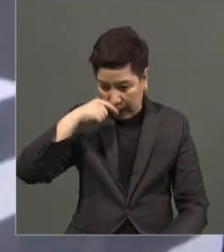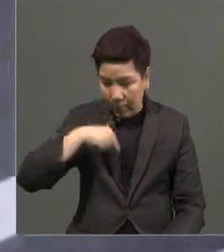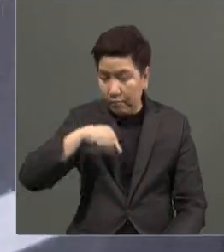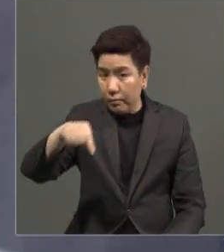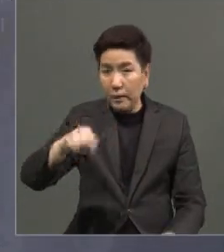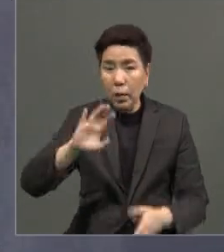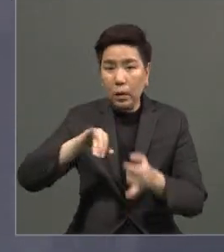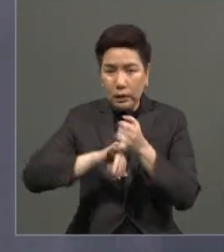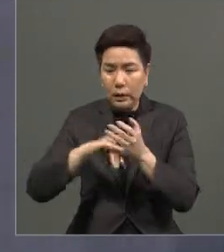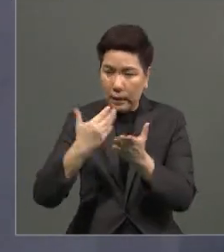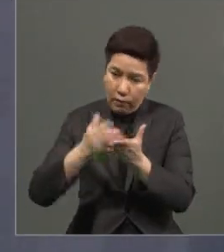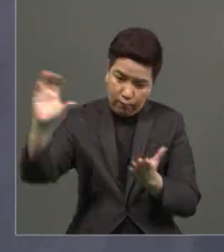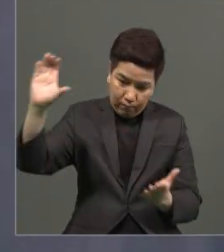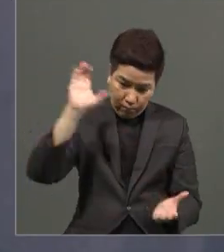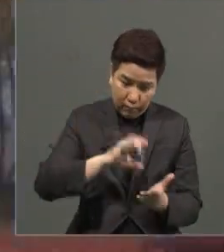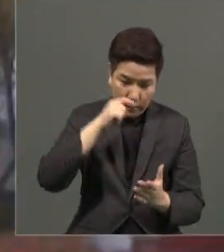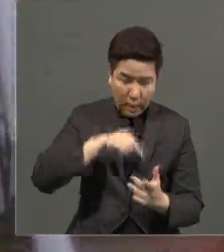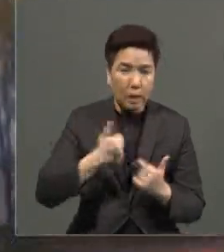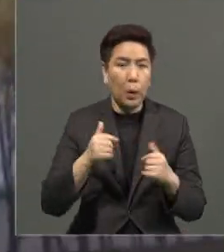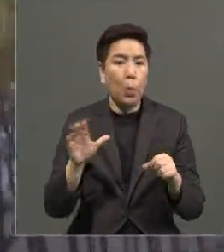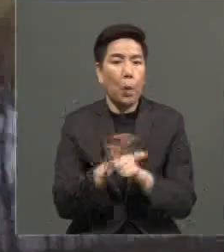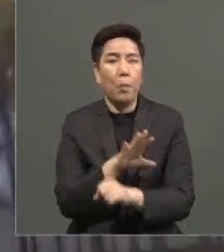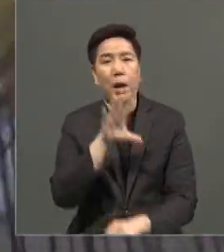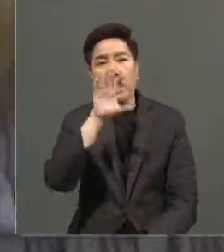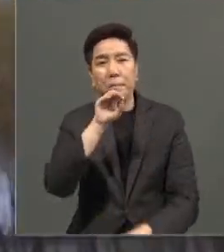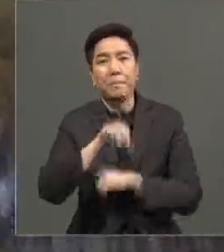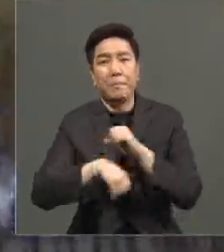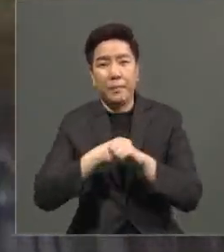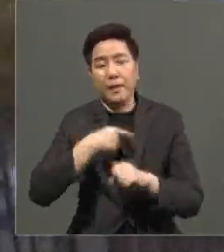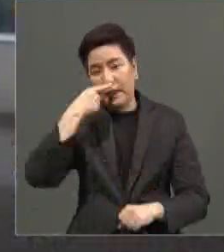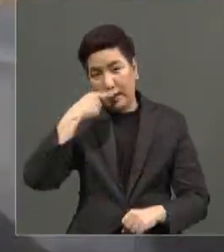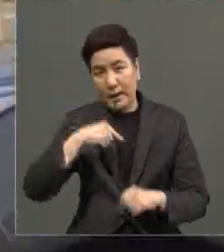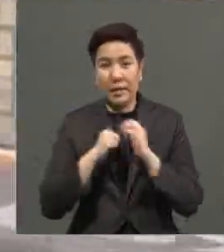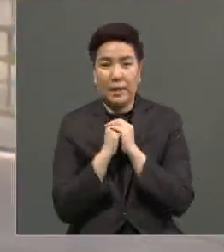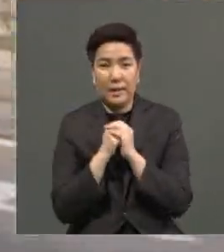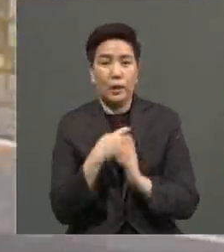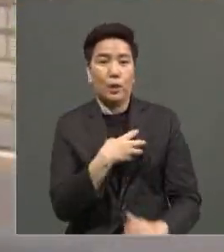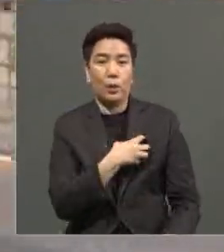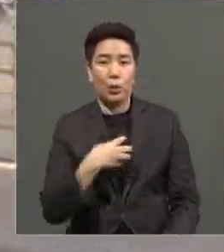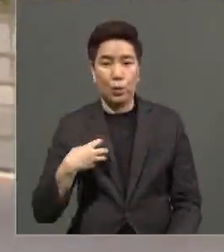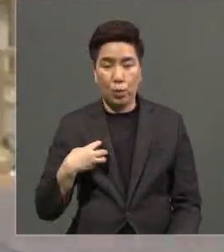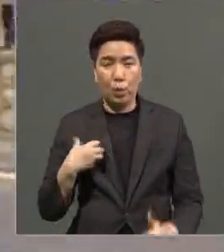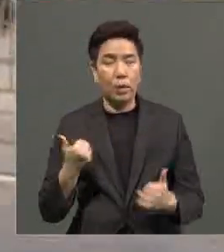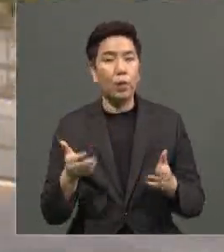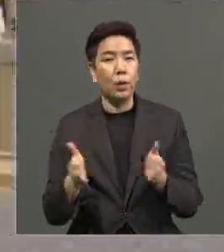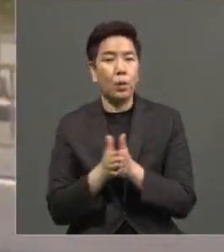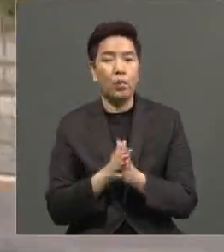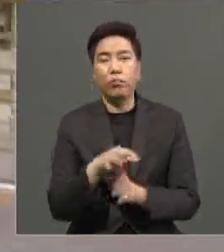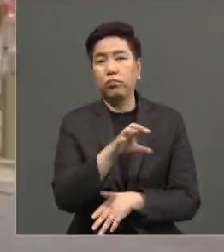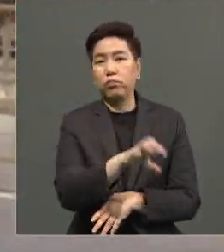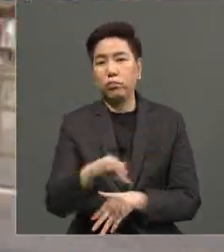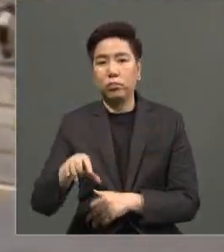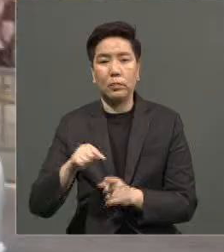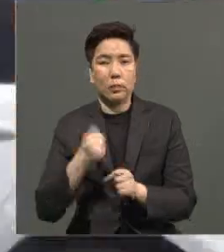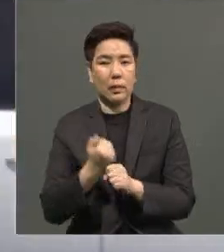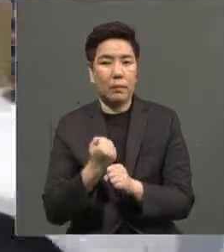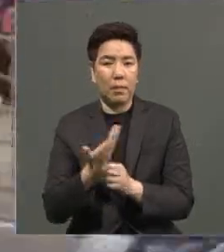ระดับการค้าการลงทุนระหว่างกันในวาระครบรอบ 50ปีความสัมพันธ์ทางการทูตไทยจีนร่วมกับองค์กรส่งเสริมการค้า